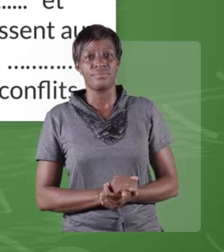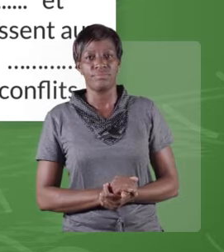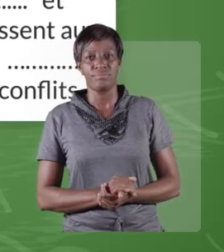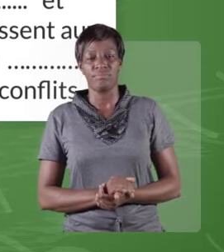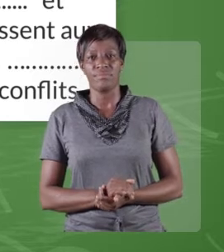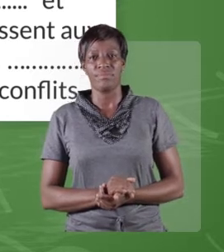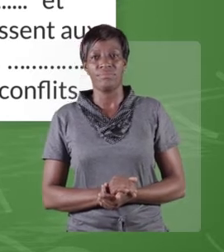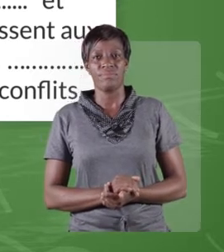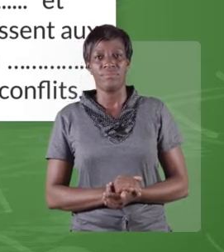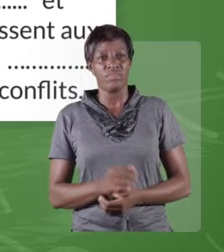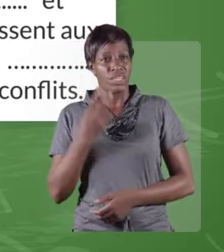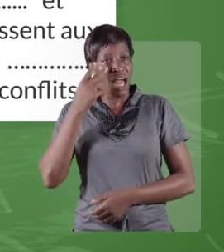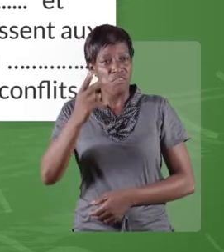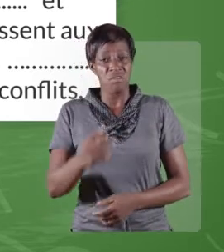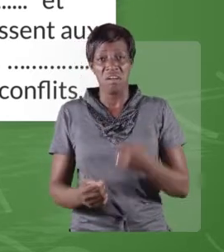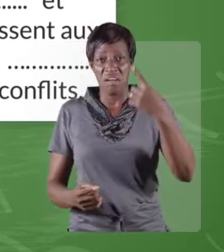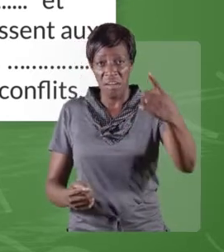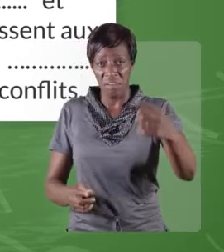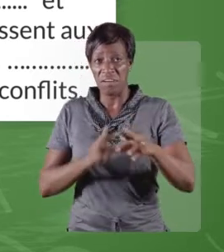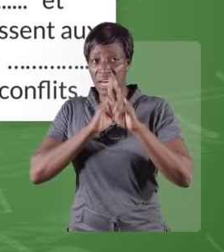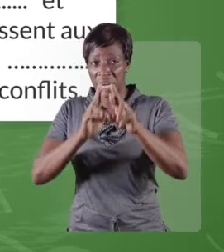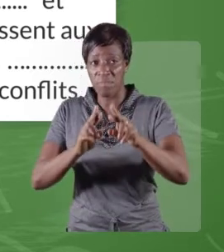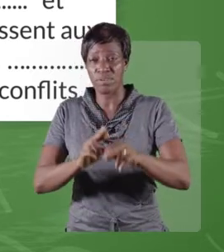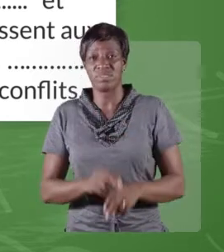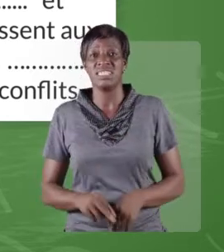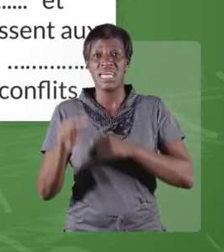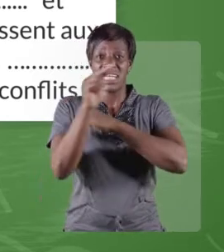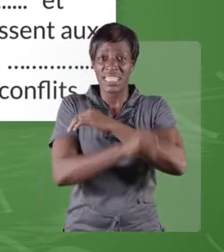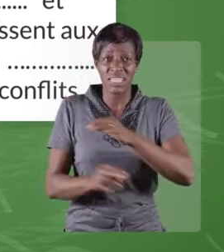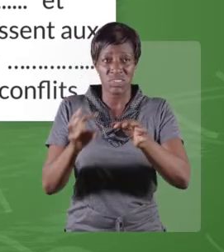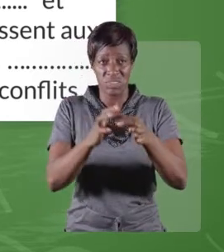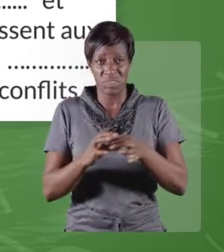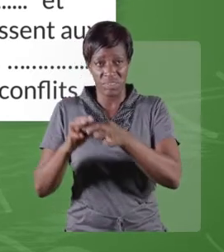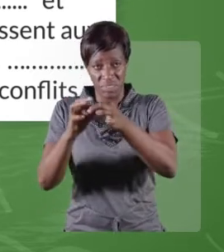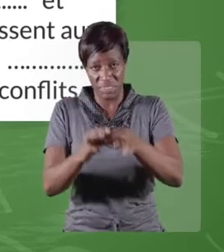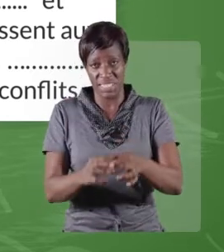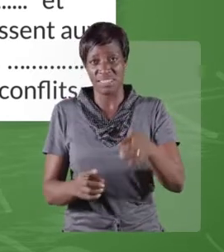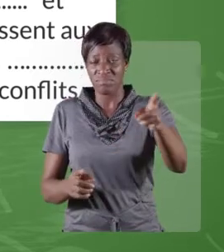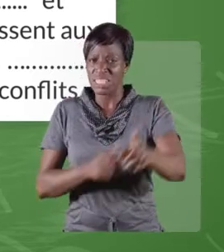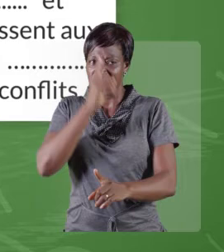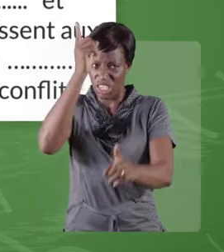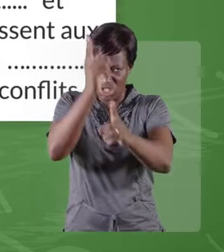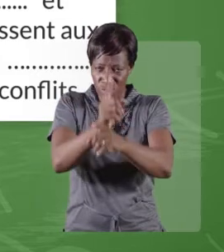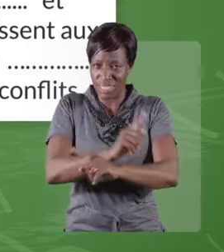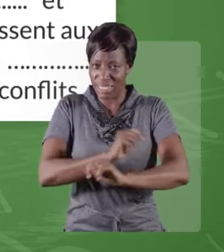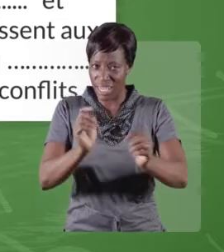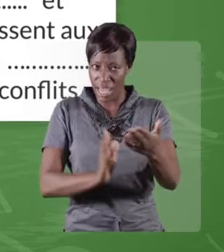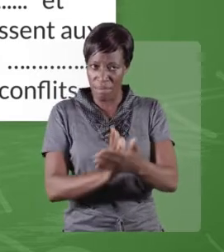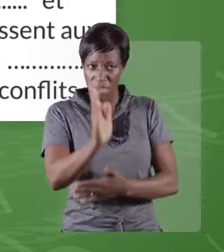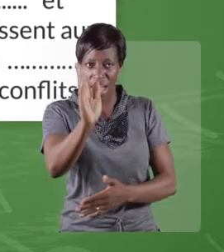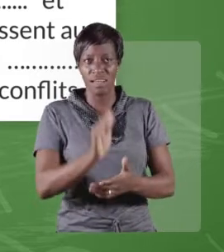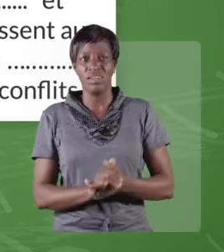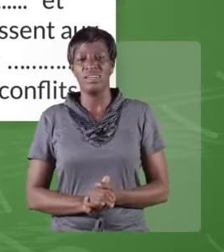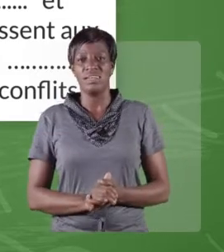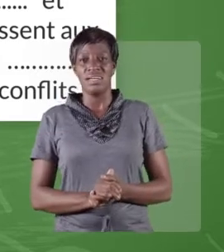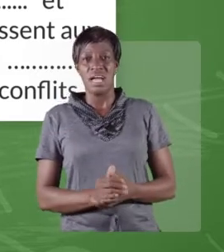L'expression Nations Unies est officiellement utilisée depuis le 14 août 1941